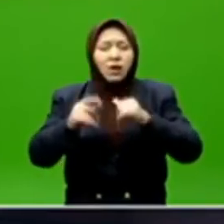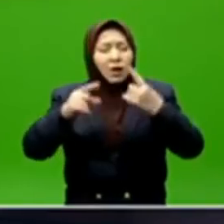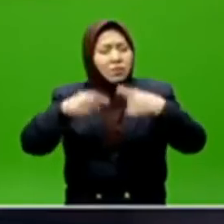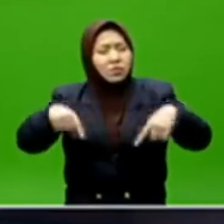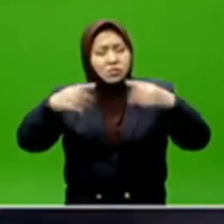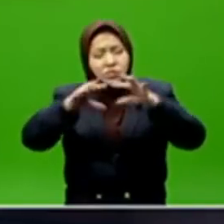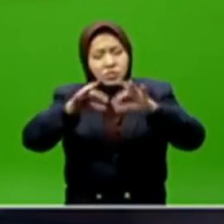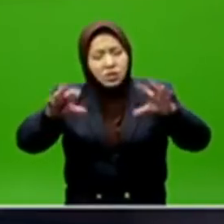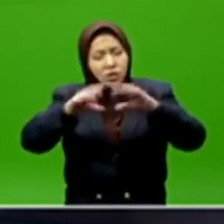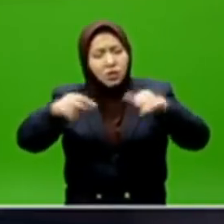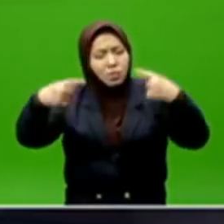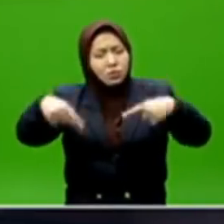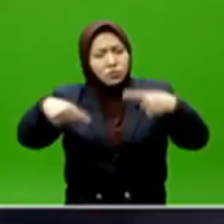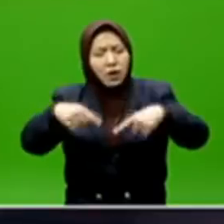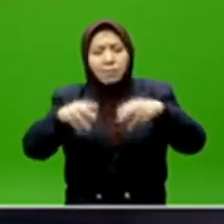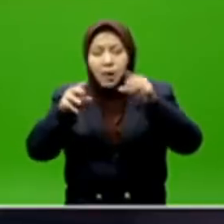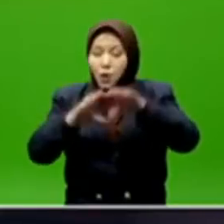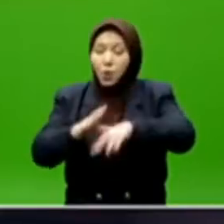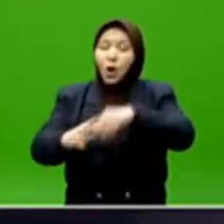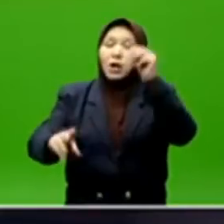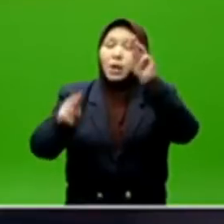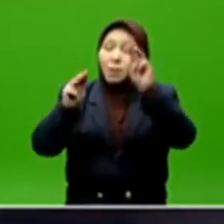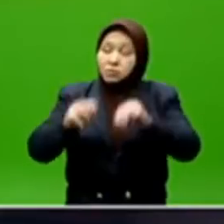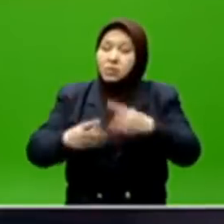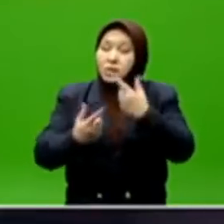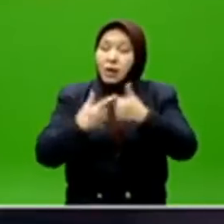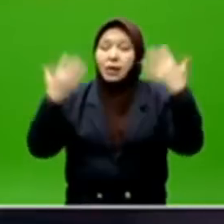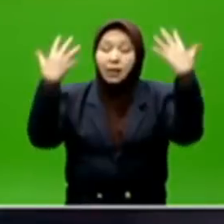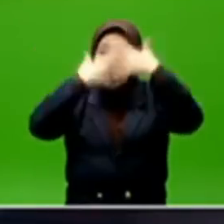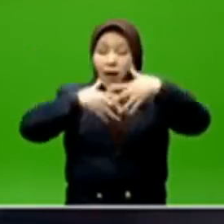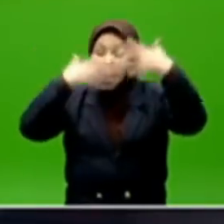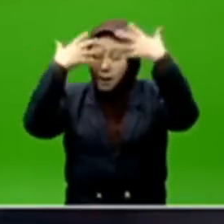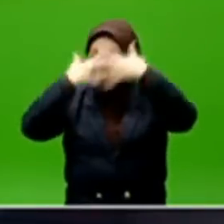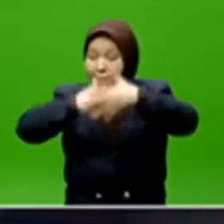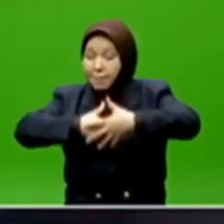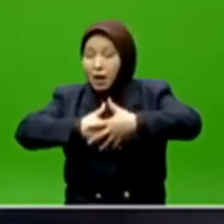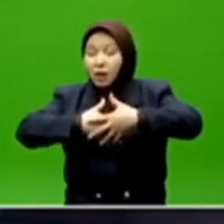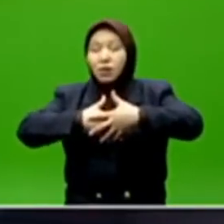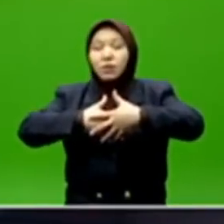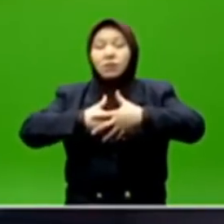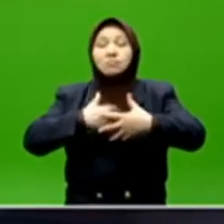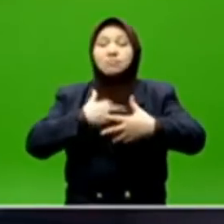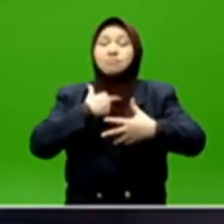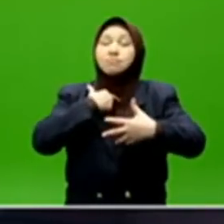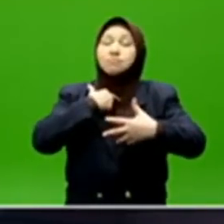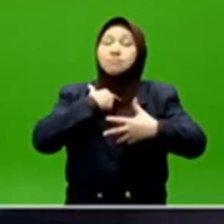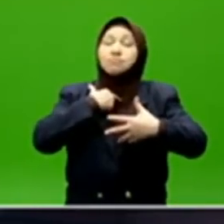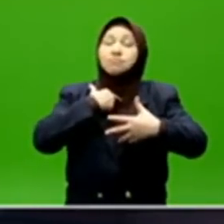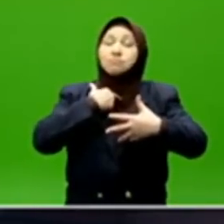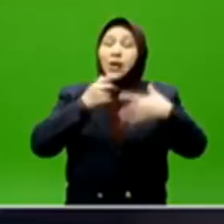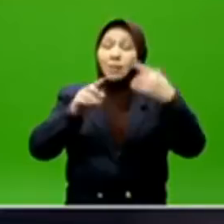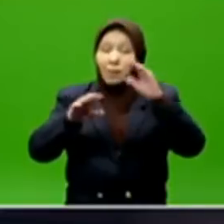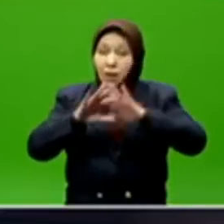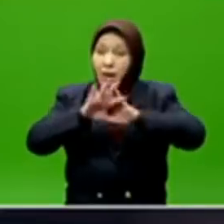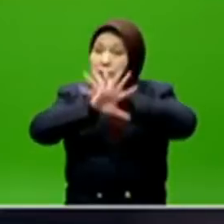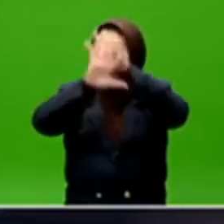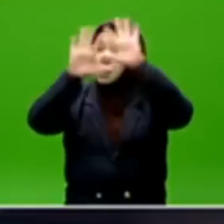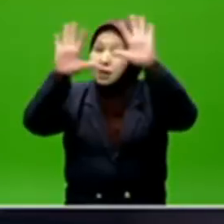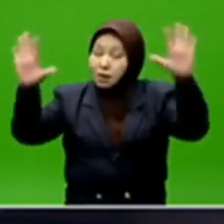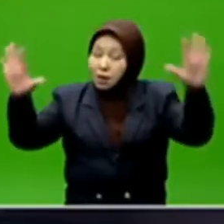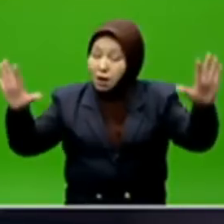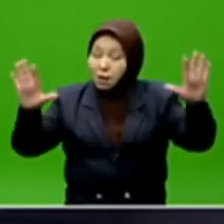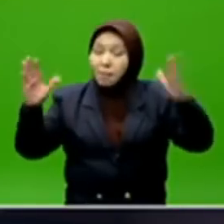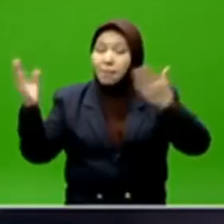mengeluarkan manusia daripada kegelapan-kegelapan, kebuntuan kepada cahaya Allah yang terang, yang membawa kepada